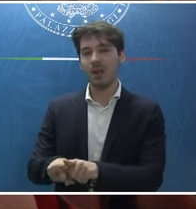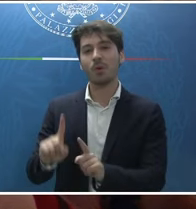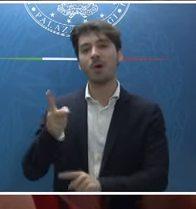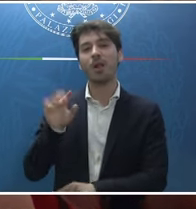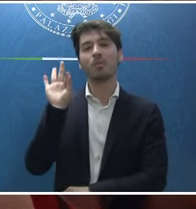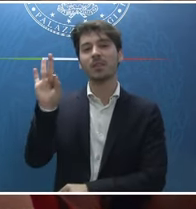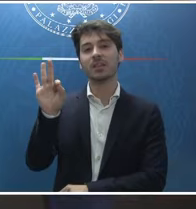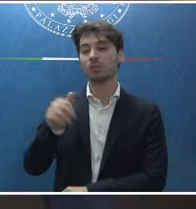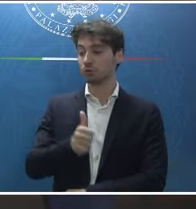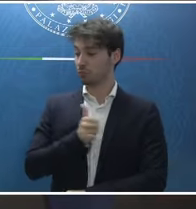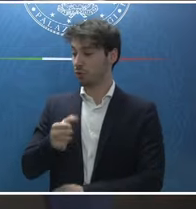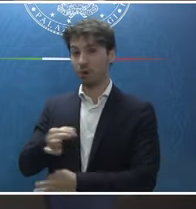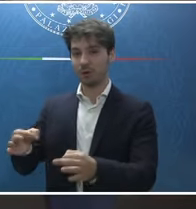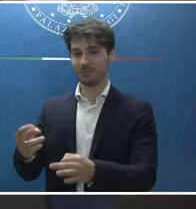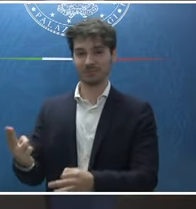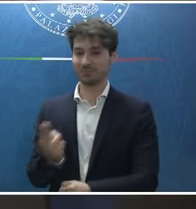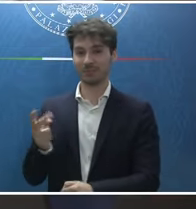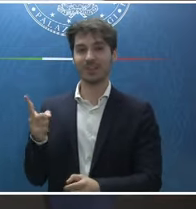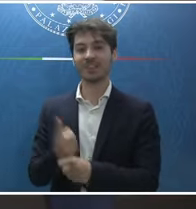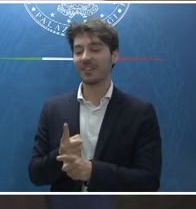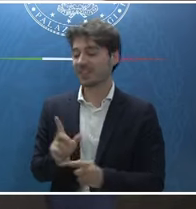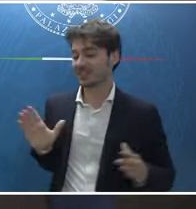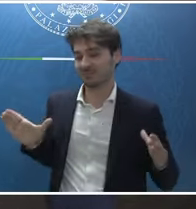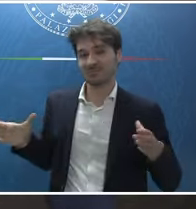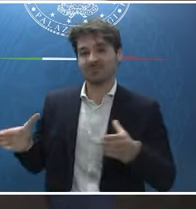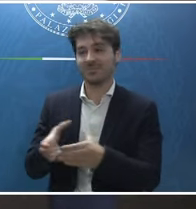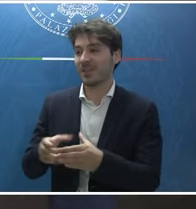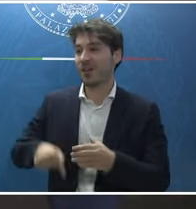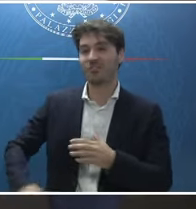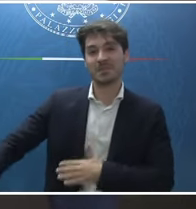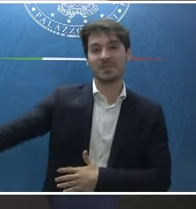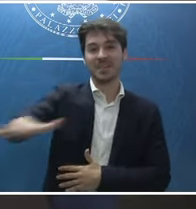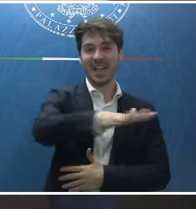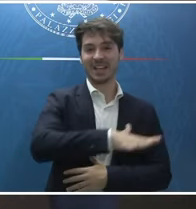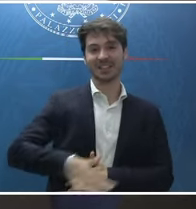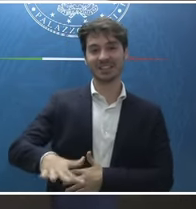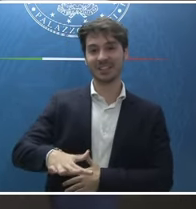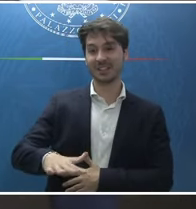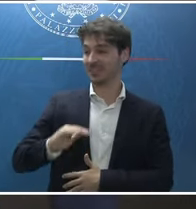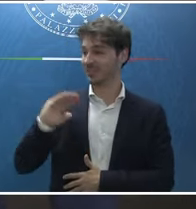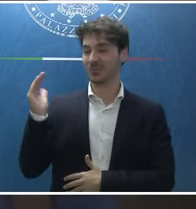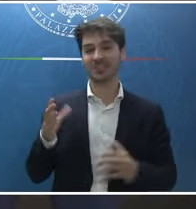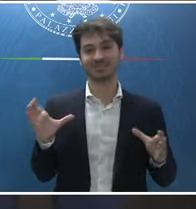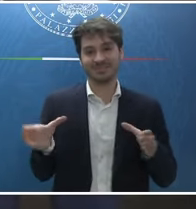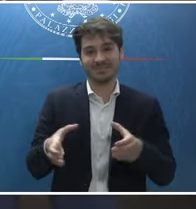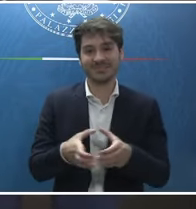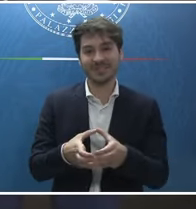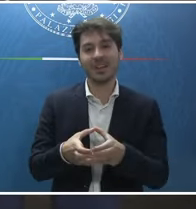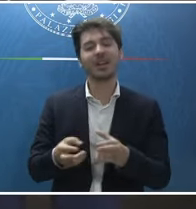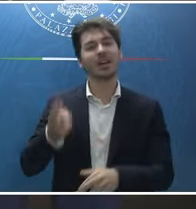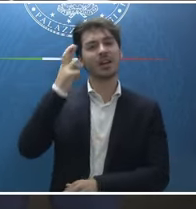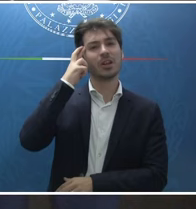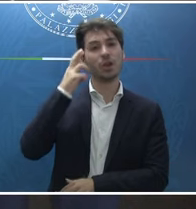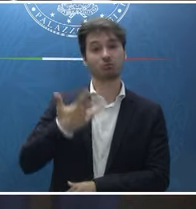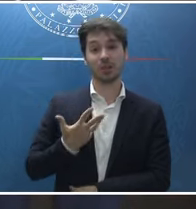E allora in questo grande abbraccio di questa piazza, dove ci siamo tutti insieme, siamo a ricordarci che